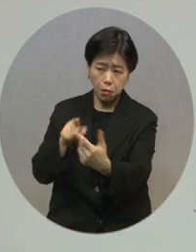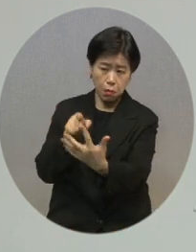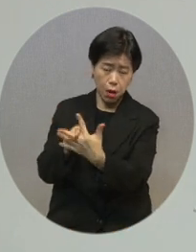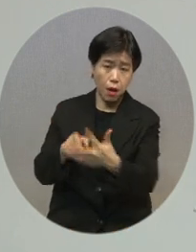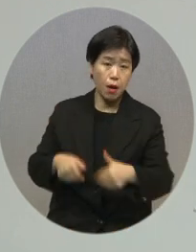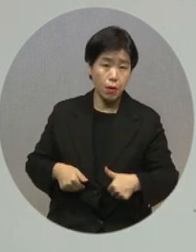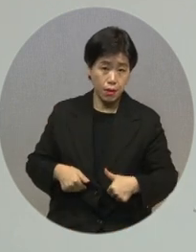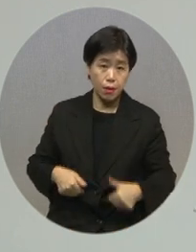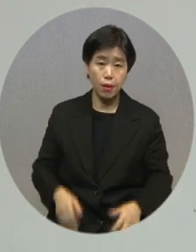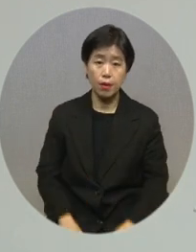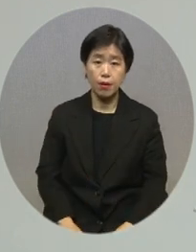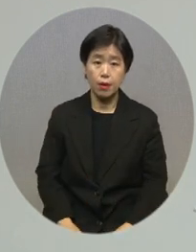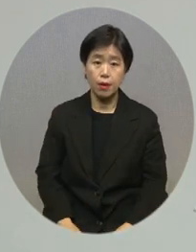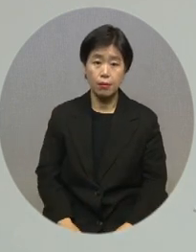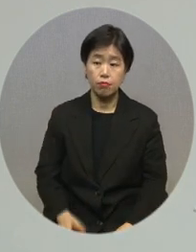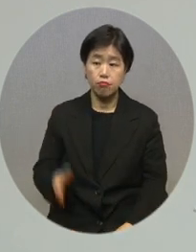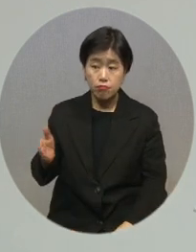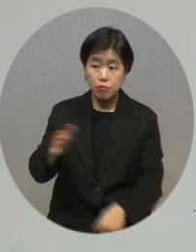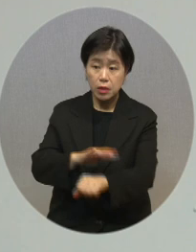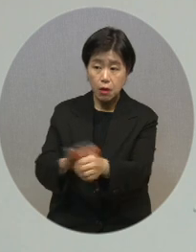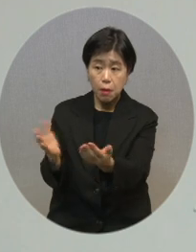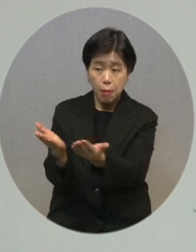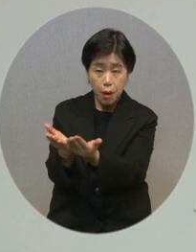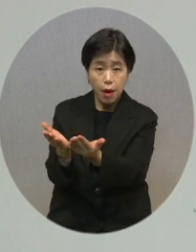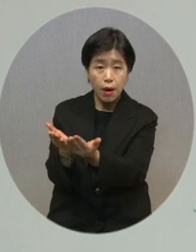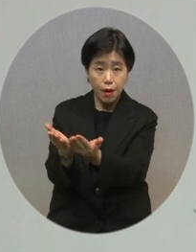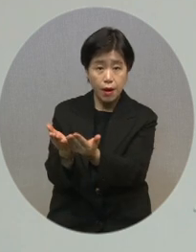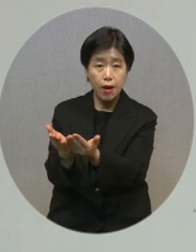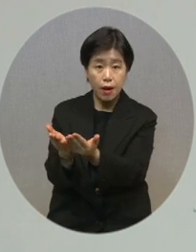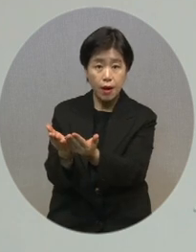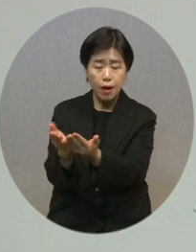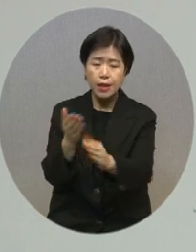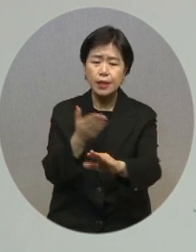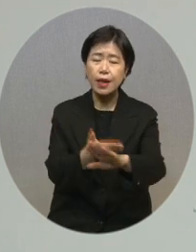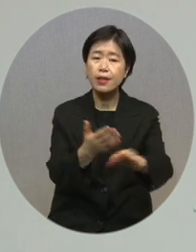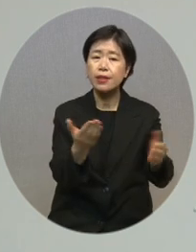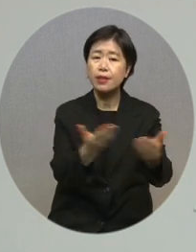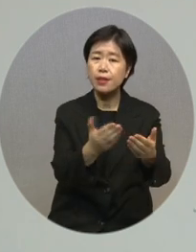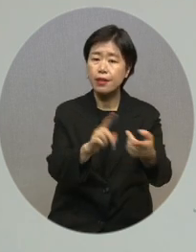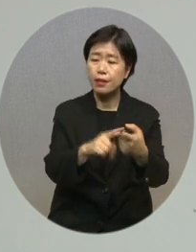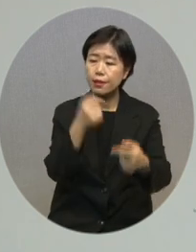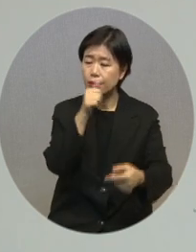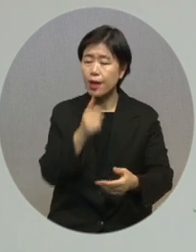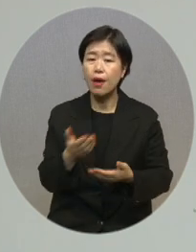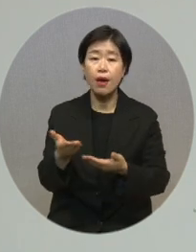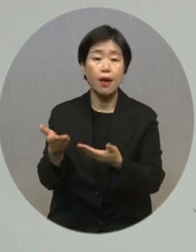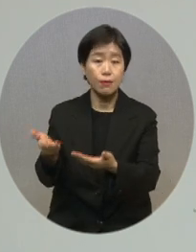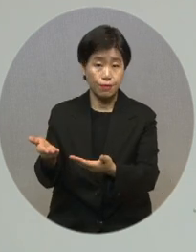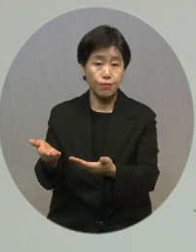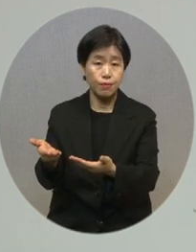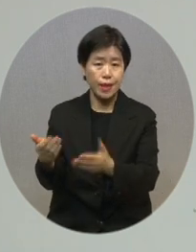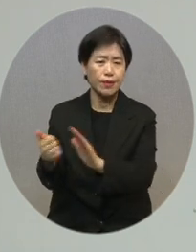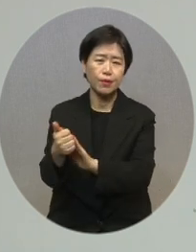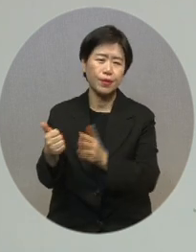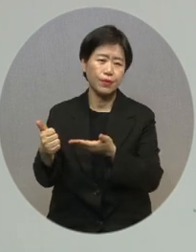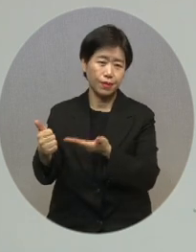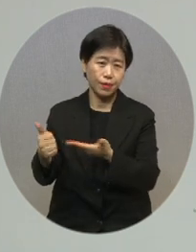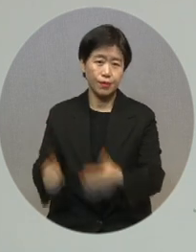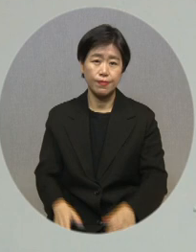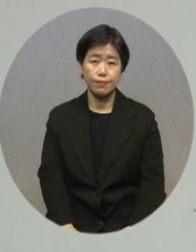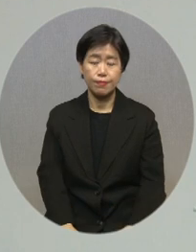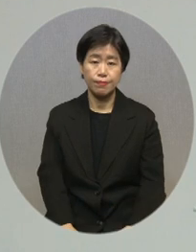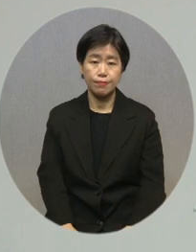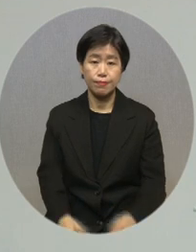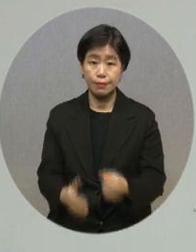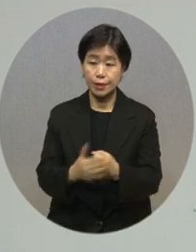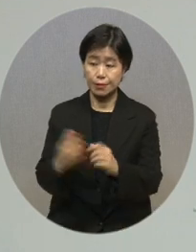봐서 그 이분에 맞는 그러니까 일자리를 일자리. 그 소개해 드리는 서비스 아. 그 고용 지원 서비스를 해 드리고 있습니다. 네.